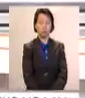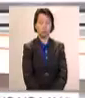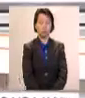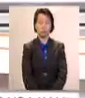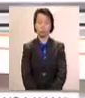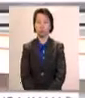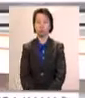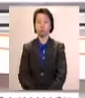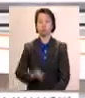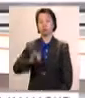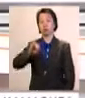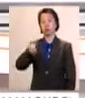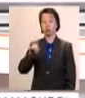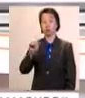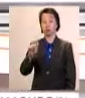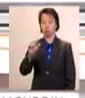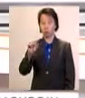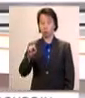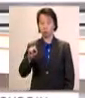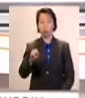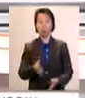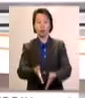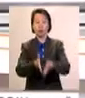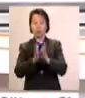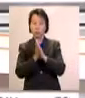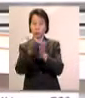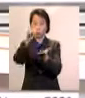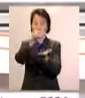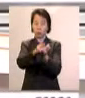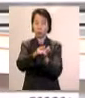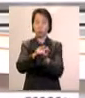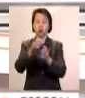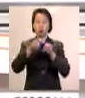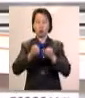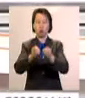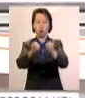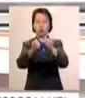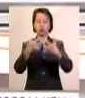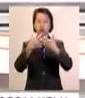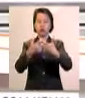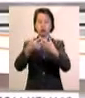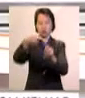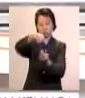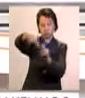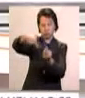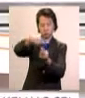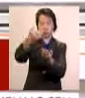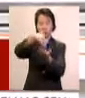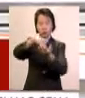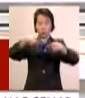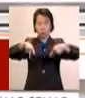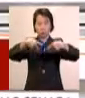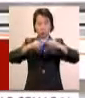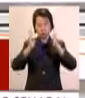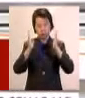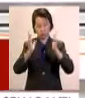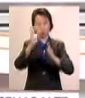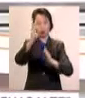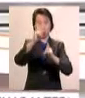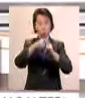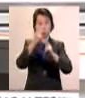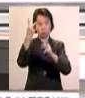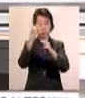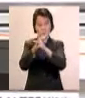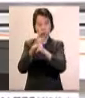Jabatan Alam Sekitar JAS diminta memberi laporan pemantauan operasi kilang kitar semula sisa plastik dalam tempoh 6 bulan sekali